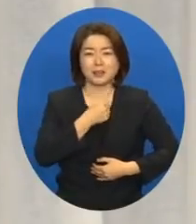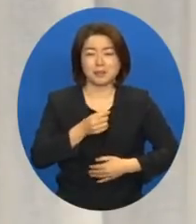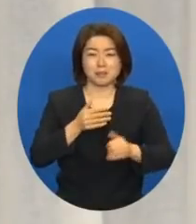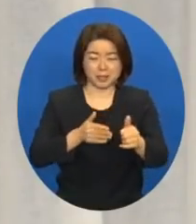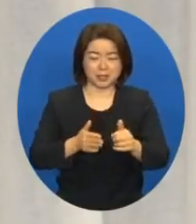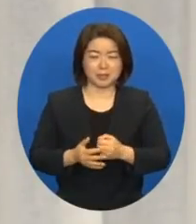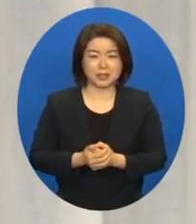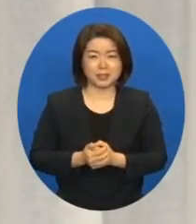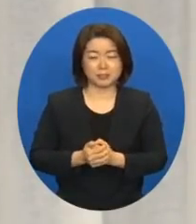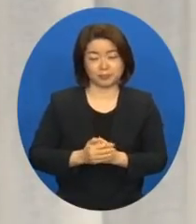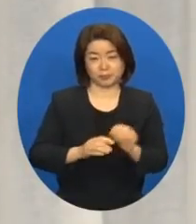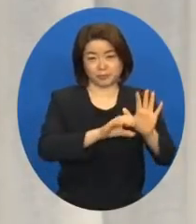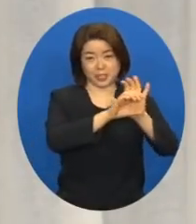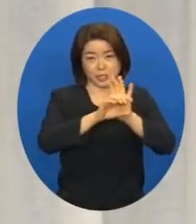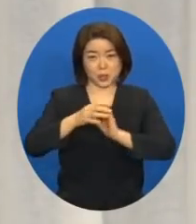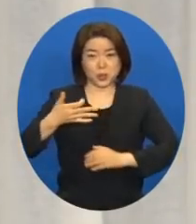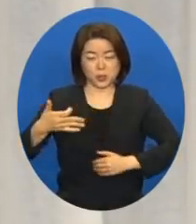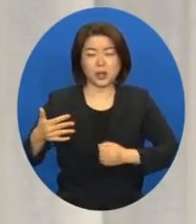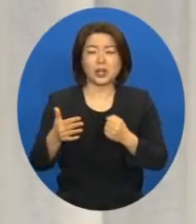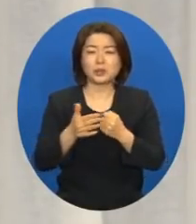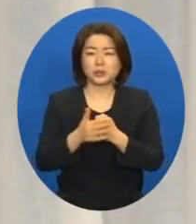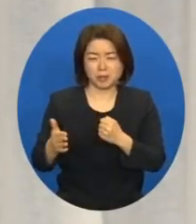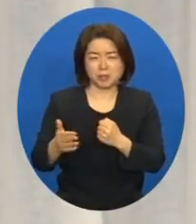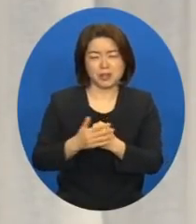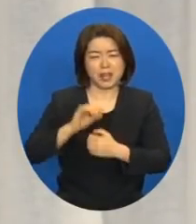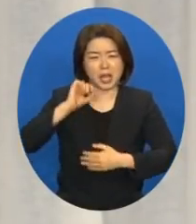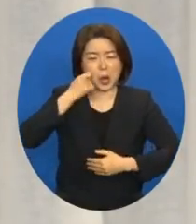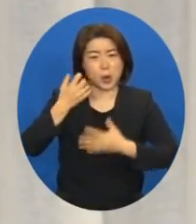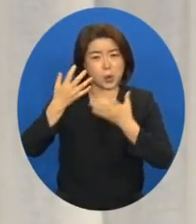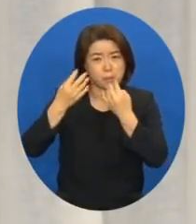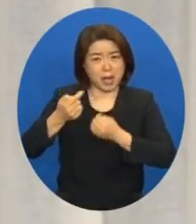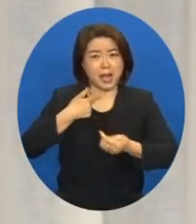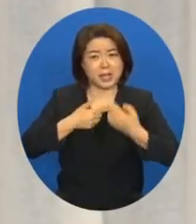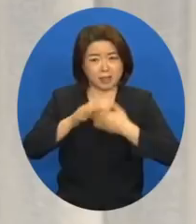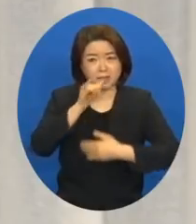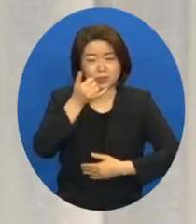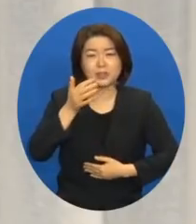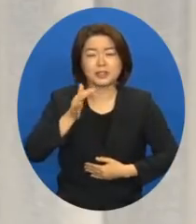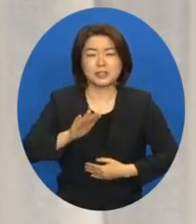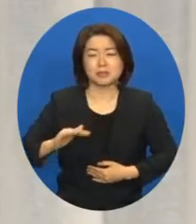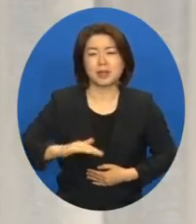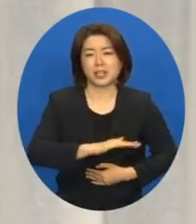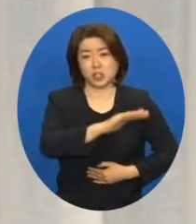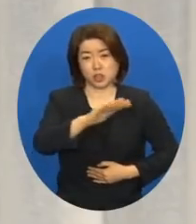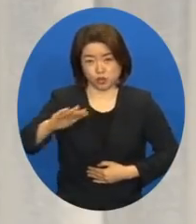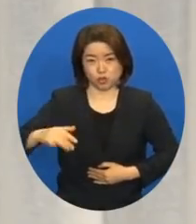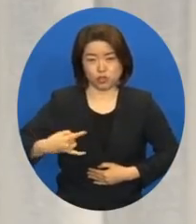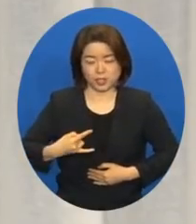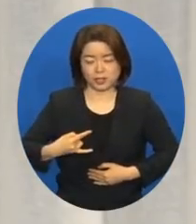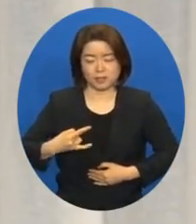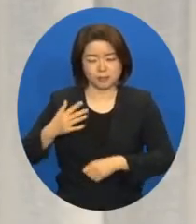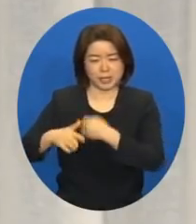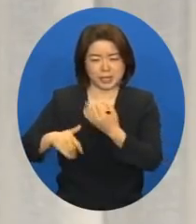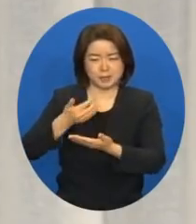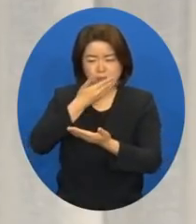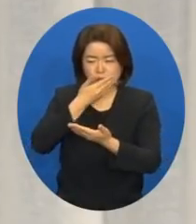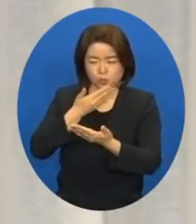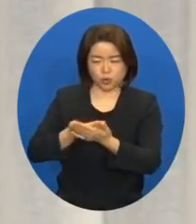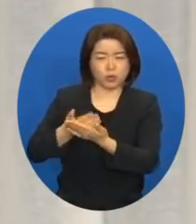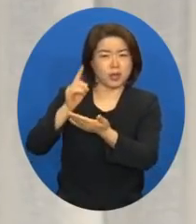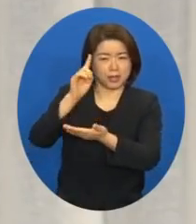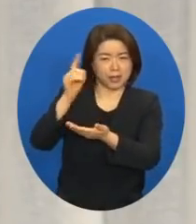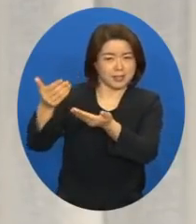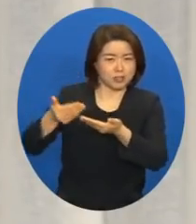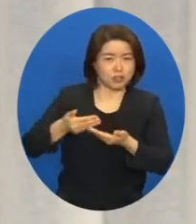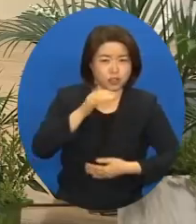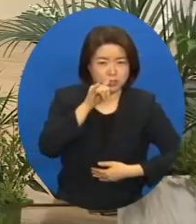코로나19 확산으로 인해서 어려움을 많이 겪었지만 하나님은 우리에게 아주 소중한 것 하나를